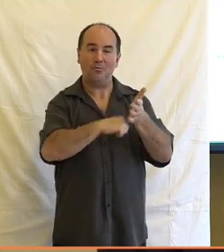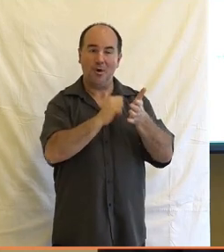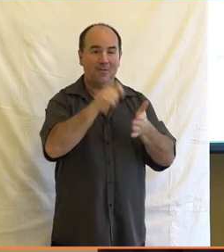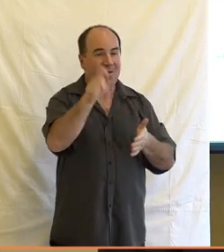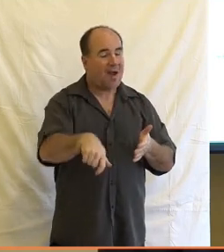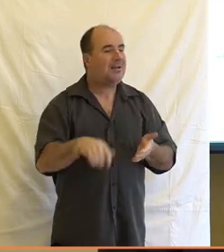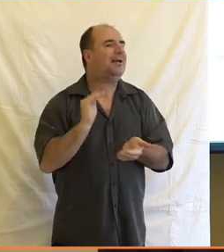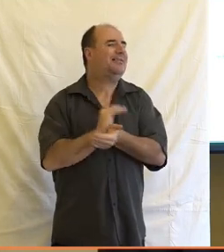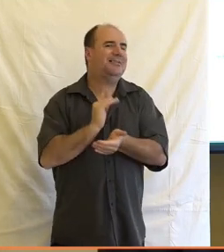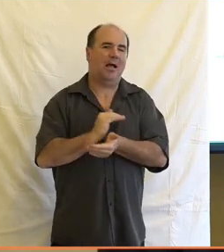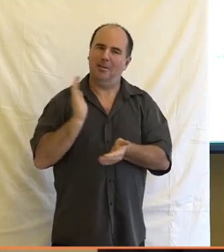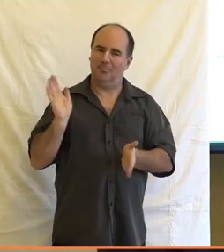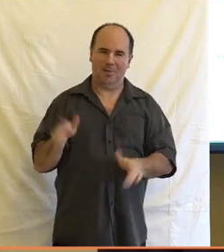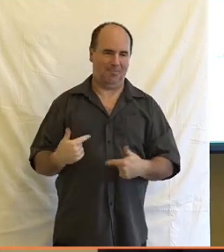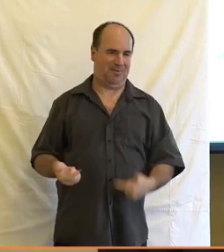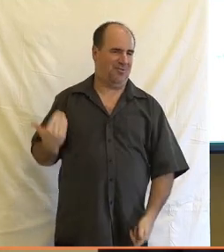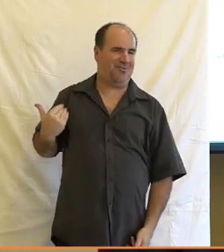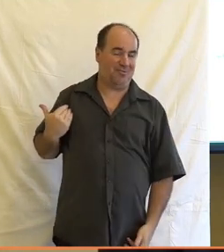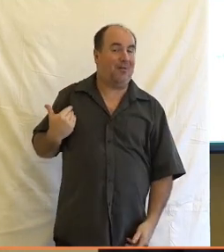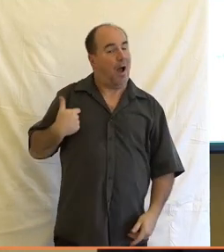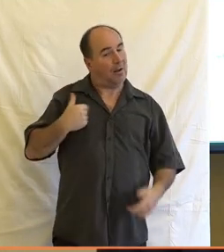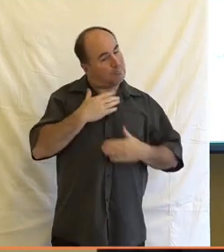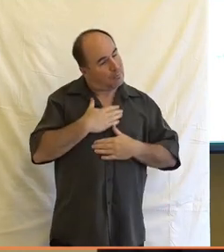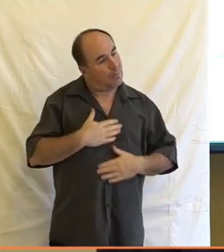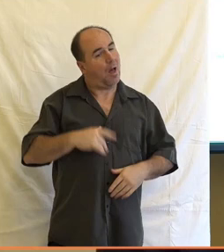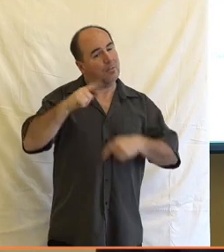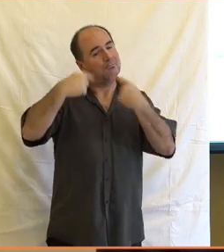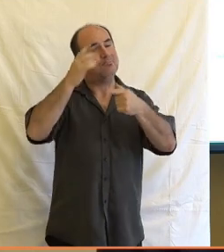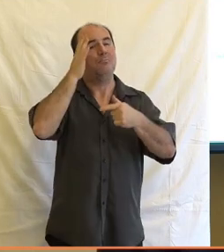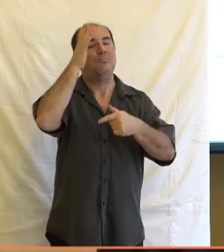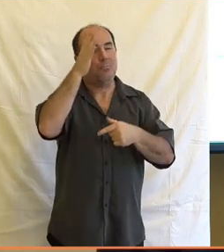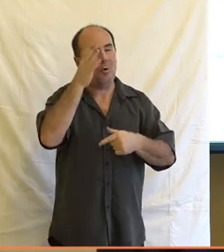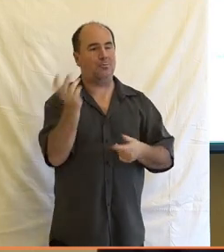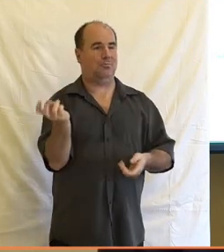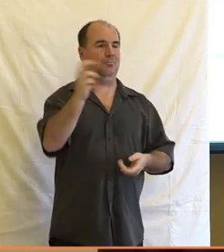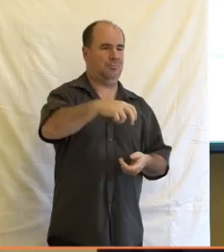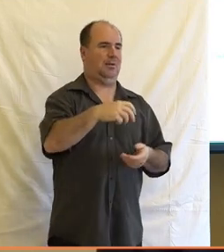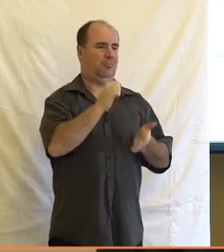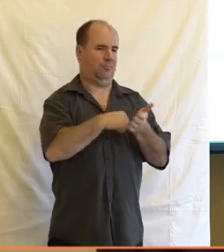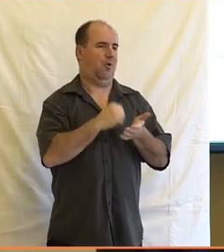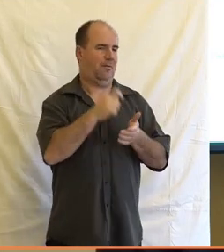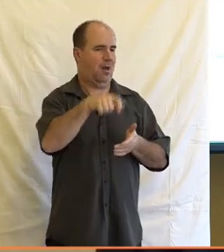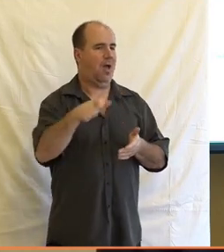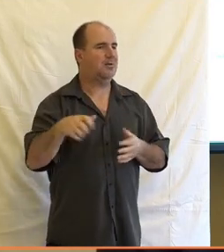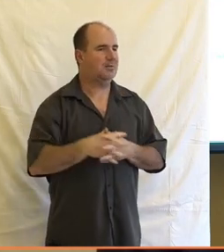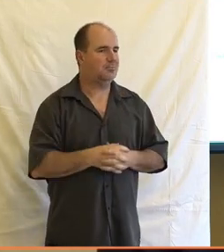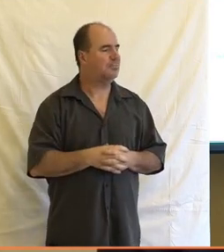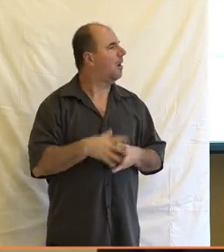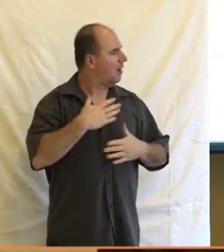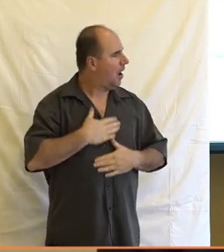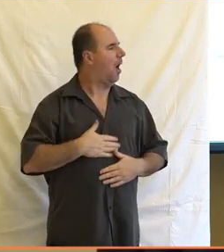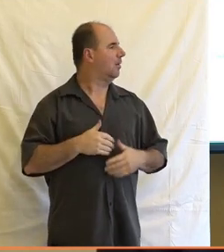bude zájem, protože jak už tady zmiňoval tuším Honza Cibulka v tom předchozím panelu, tak je to něco, co se tady, řekněme,